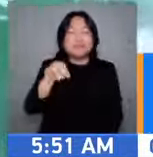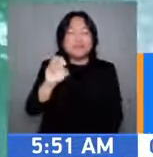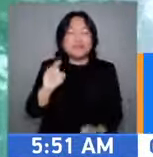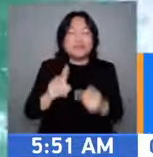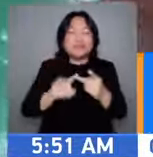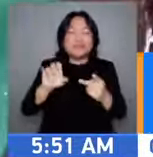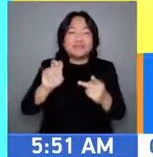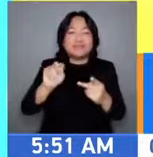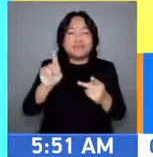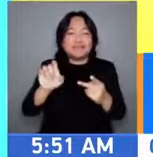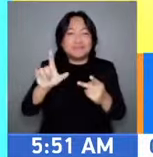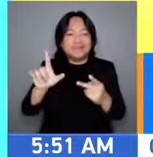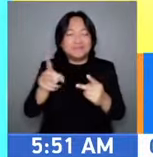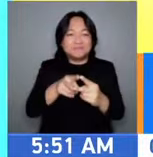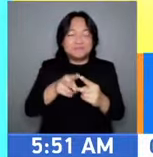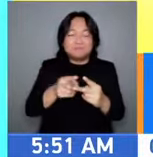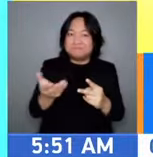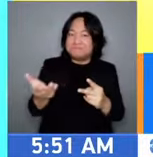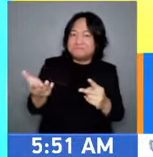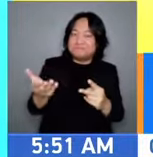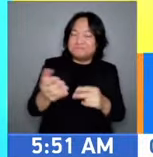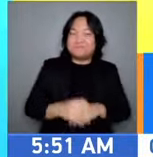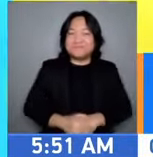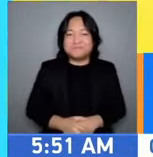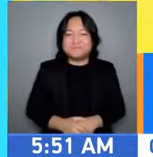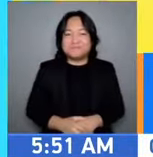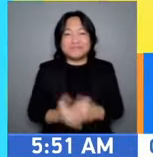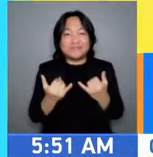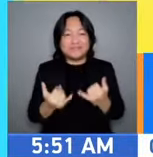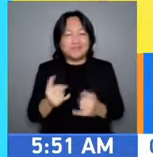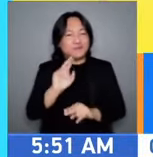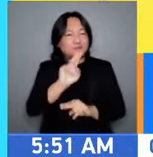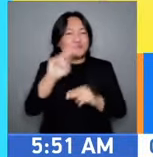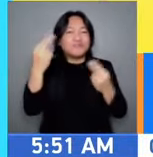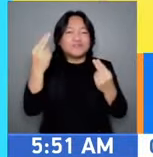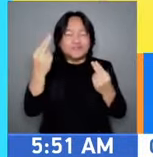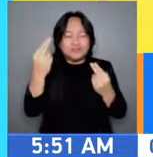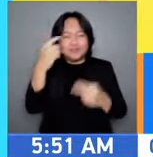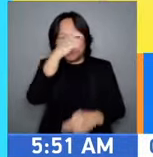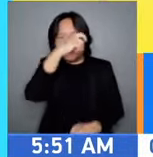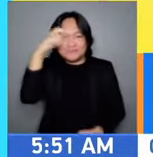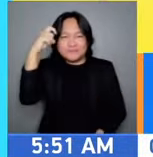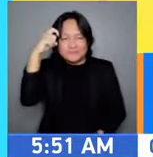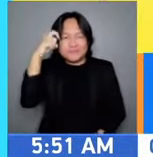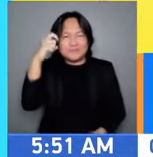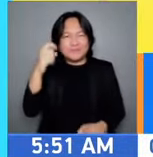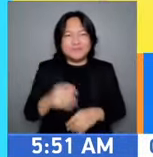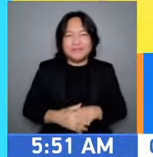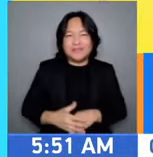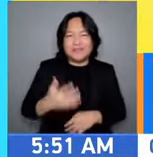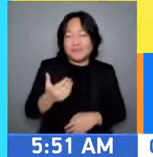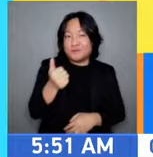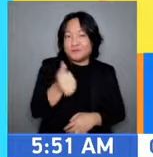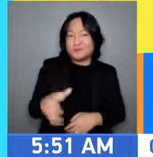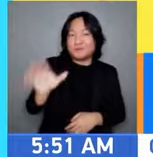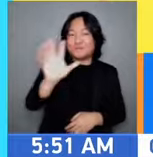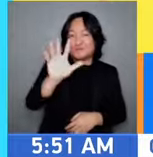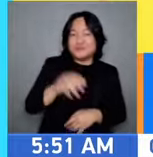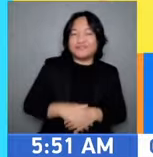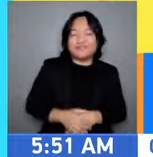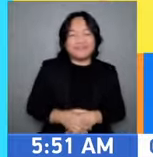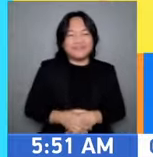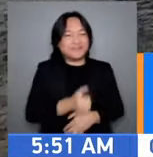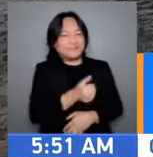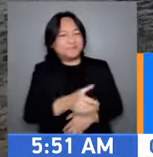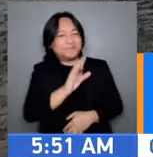tayo. Basta sa unang hirit, cool lang tayo ngayong summer. Magandang umaga, guys. Good morning. Good morning. Ano